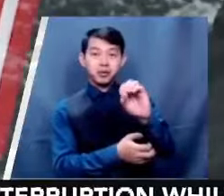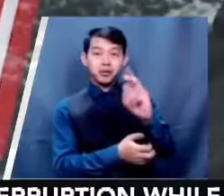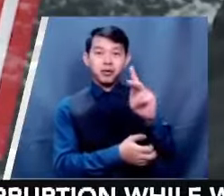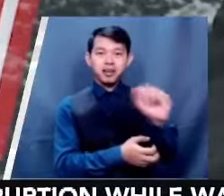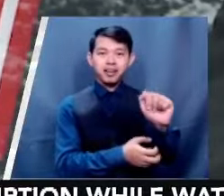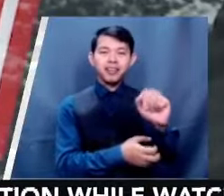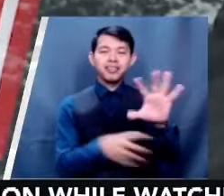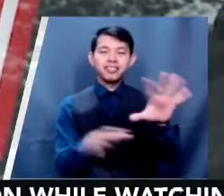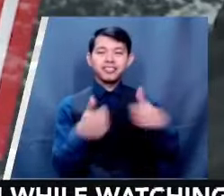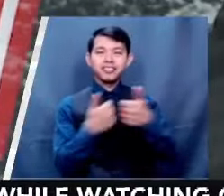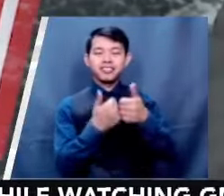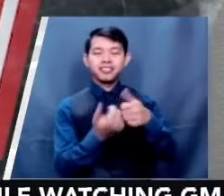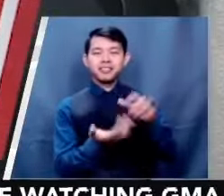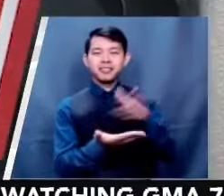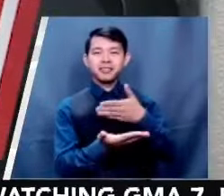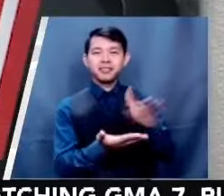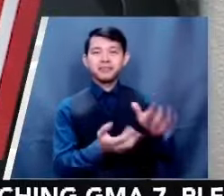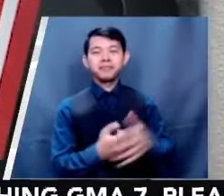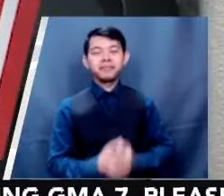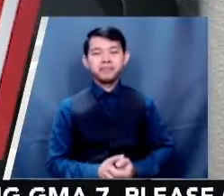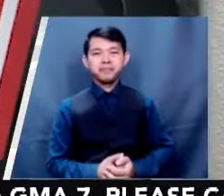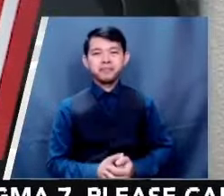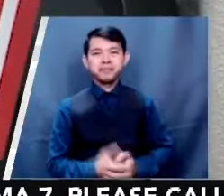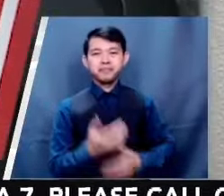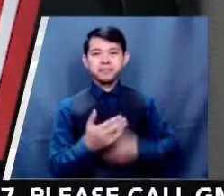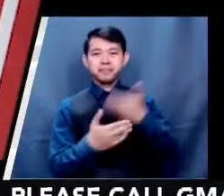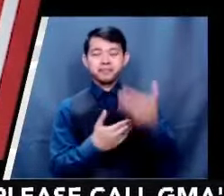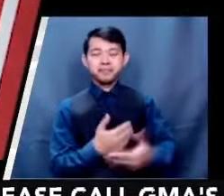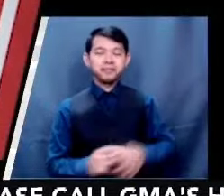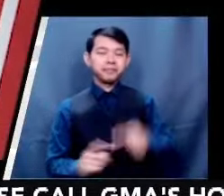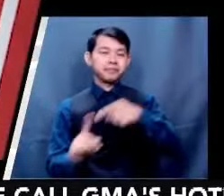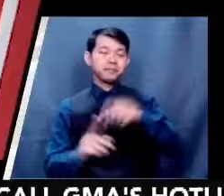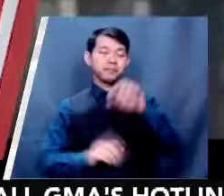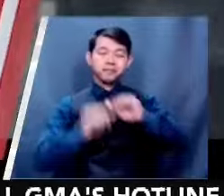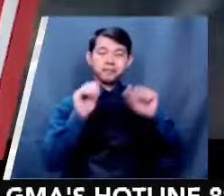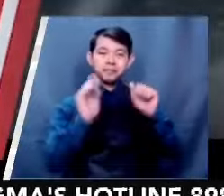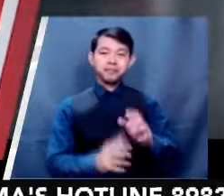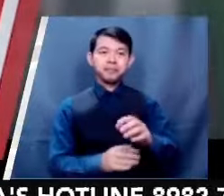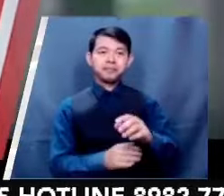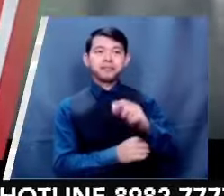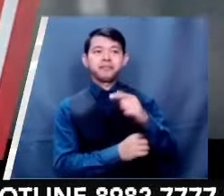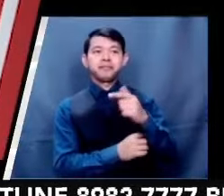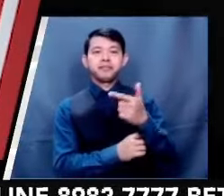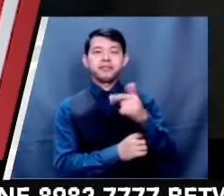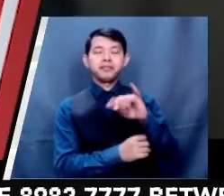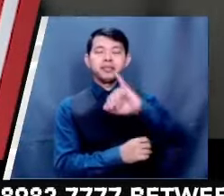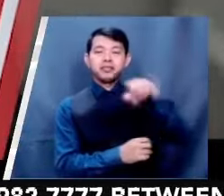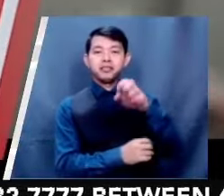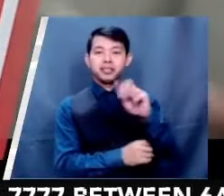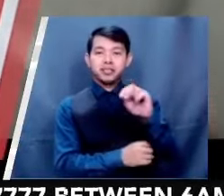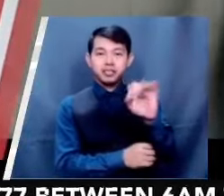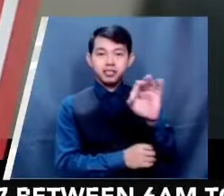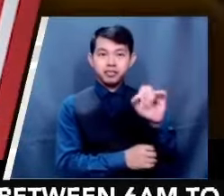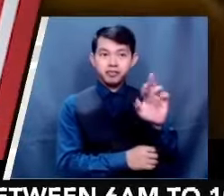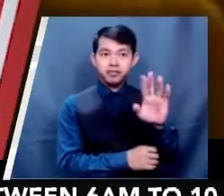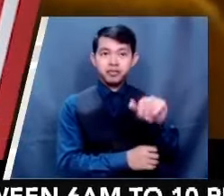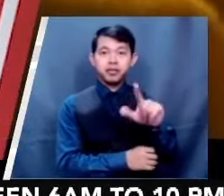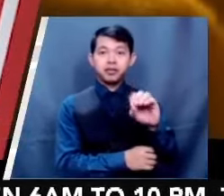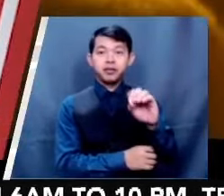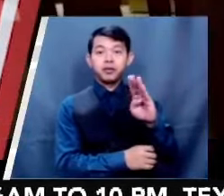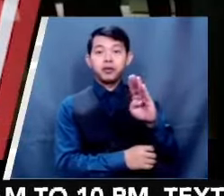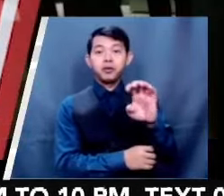Hollywood star Jennifer Lopez bibida sa science fiction film na Atlas. Gaganap siya bilang isang data analyst na walang tiwala